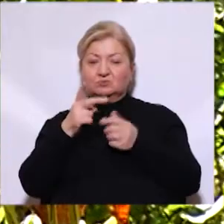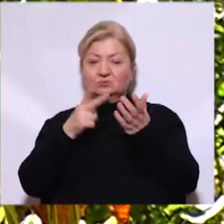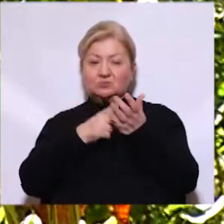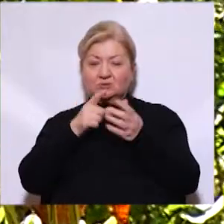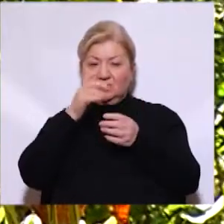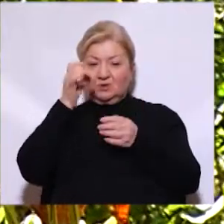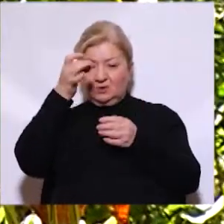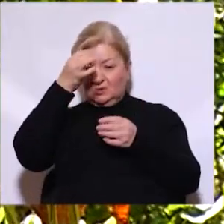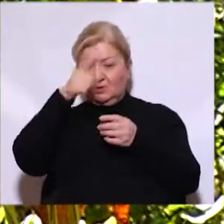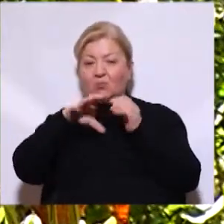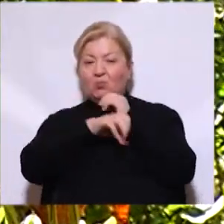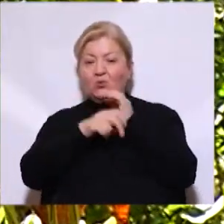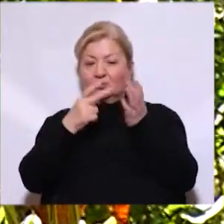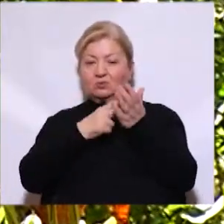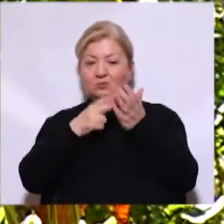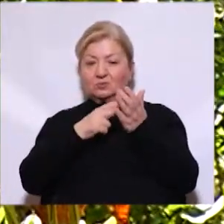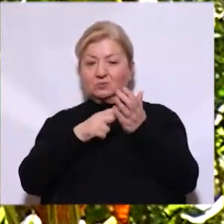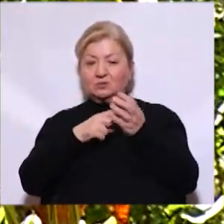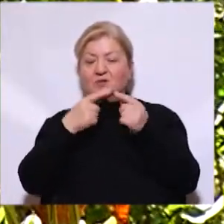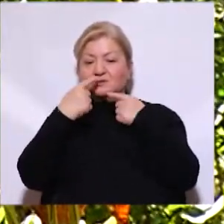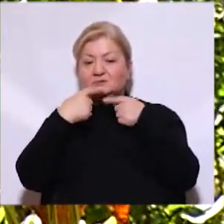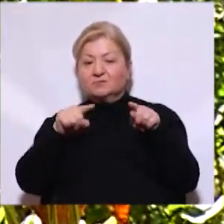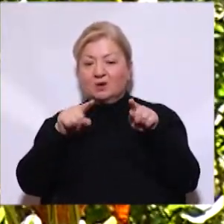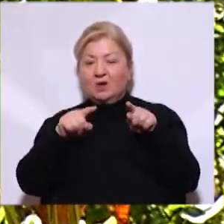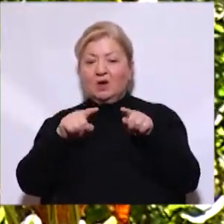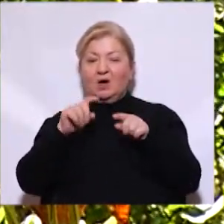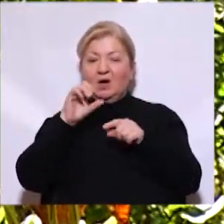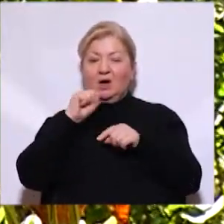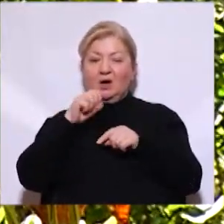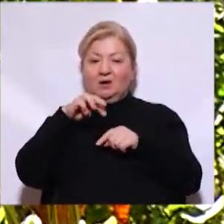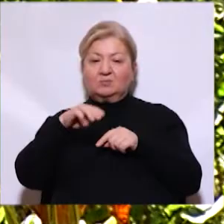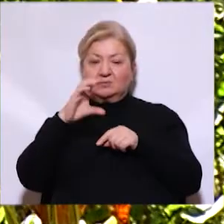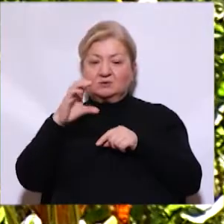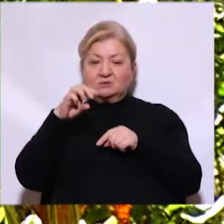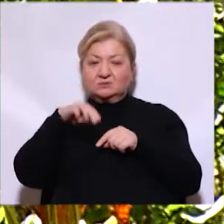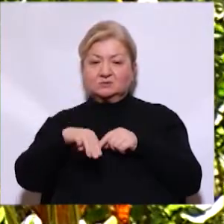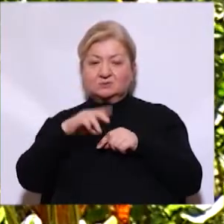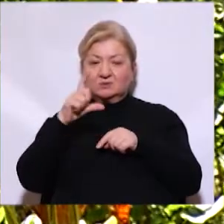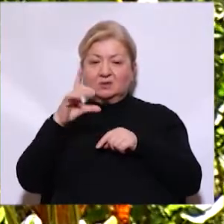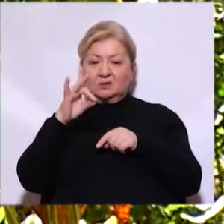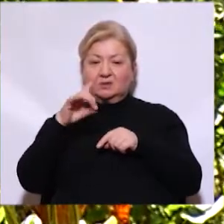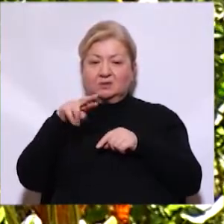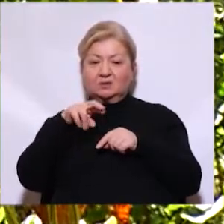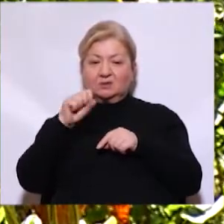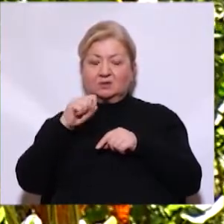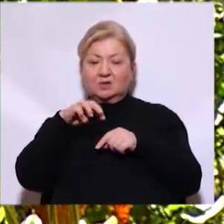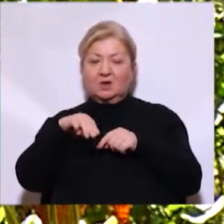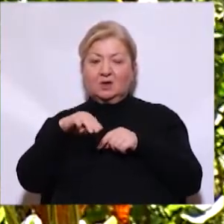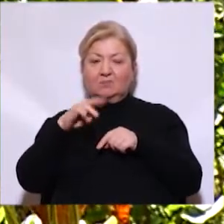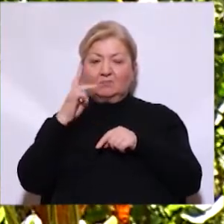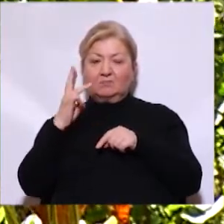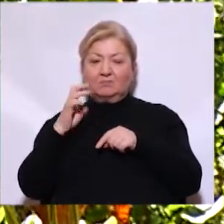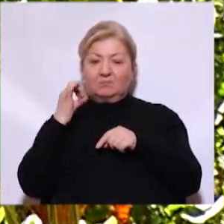გადავიდეთ ბოლო წიგნზე. ეს არის სხვა ამსტერდამი. სხვა ამსტერდამი ვითარდება, მოვლენები